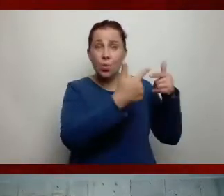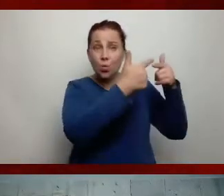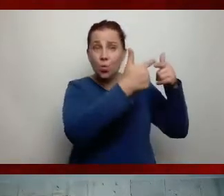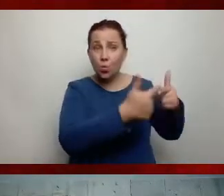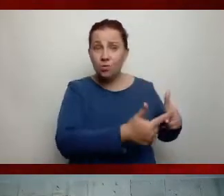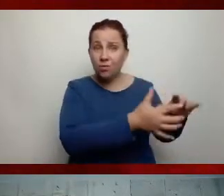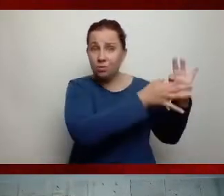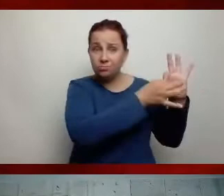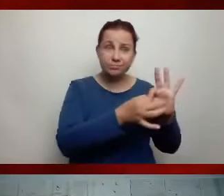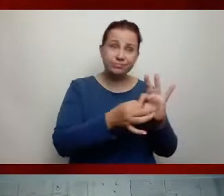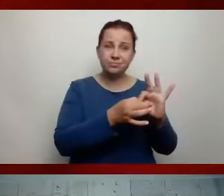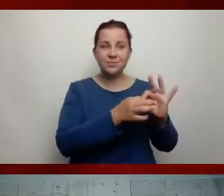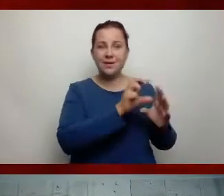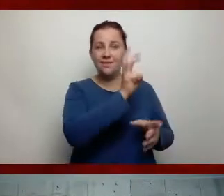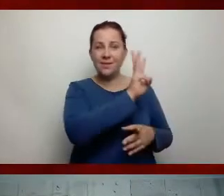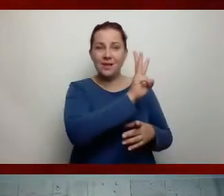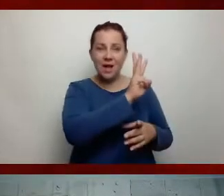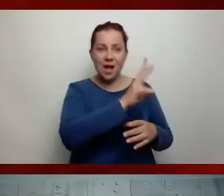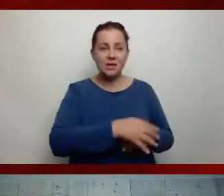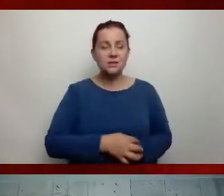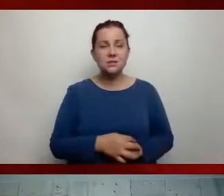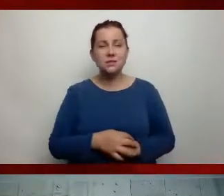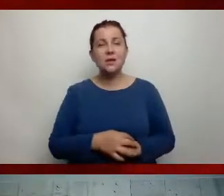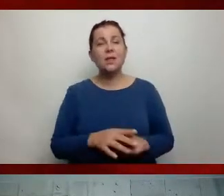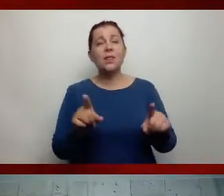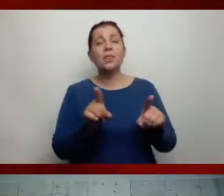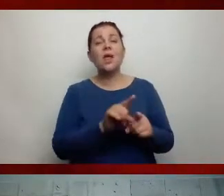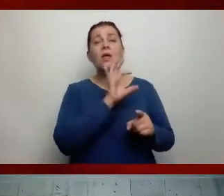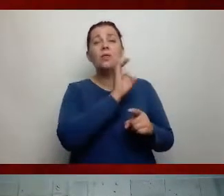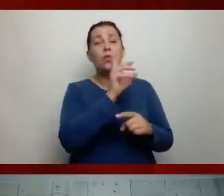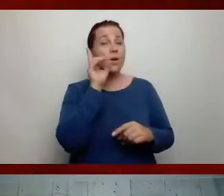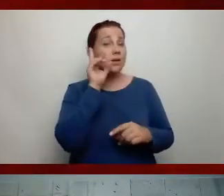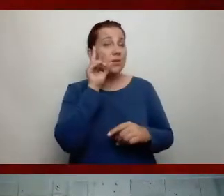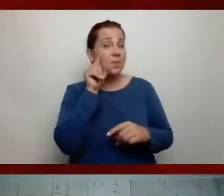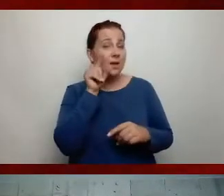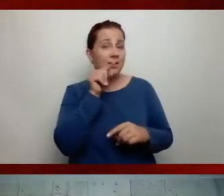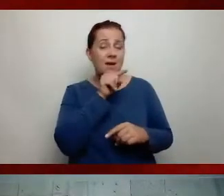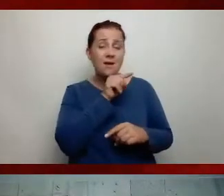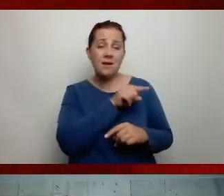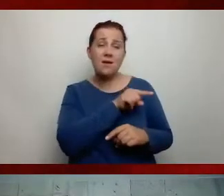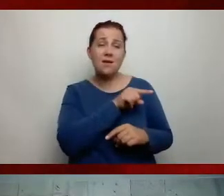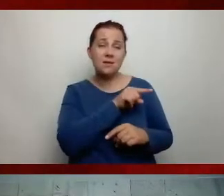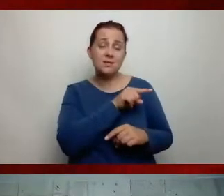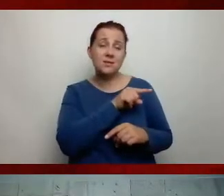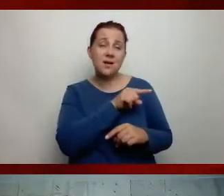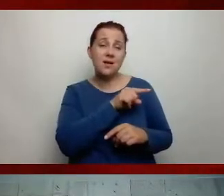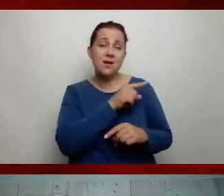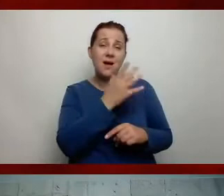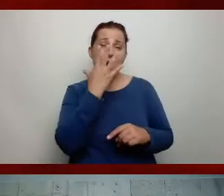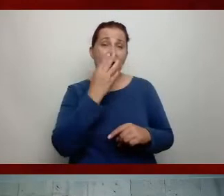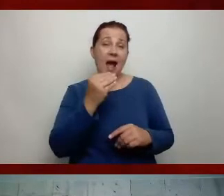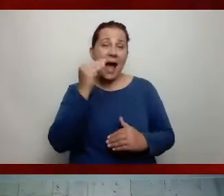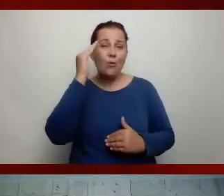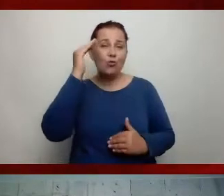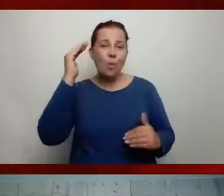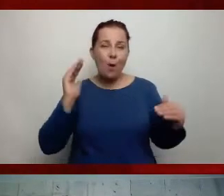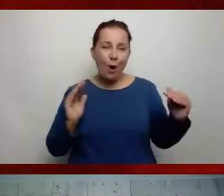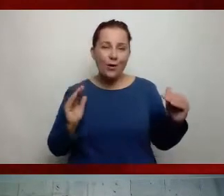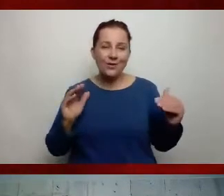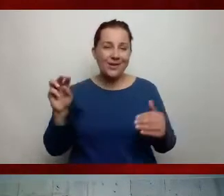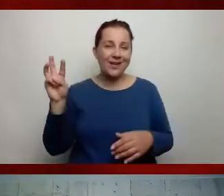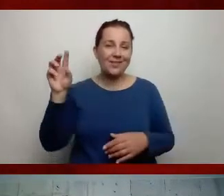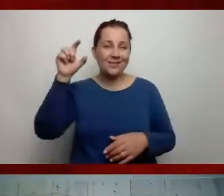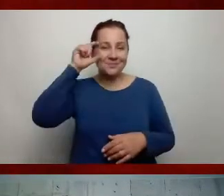bazujące na tekstach Witkacego, a też ma swoją interpretację właśnie autoportretu Jacka Kaczmarskiego, czyli Palfy